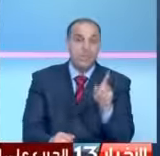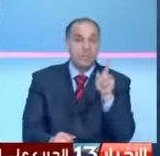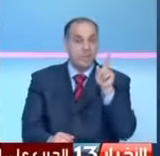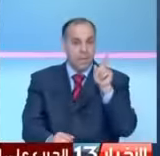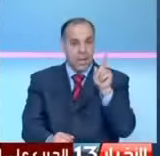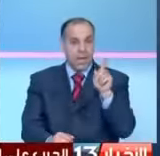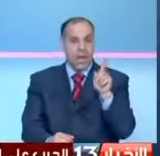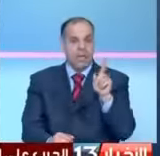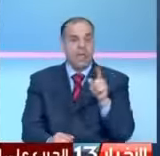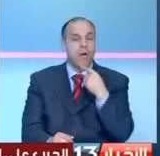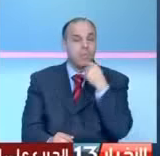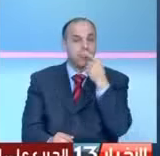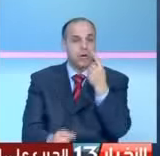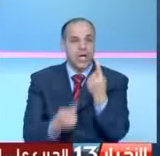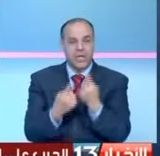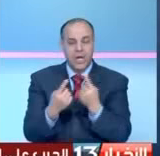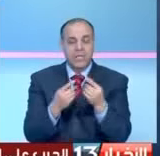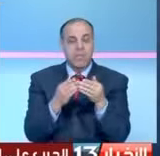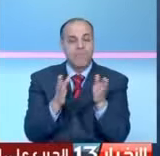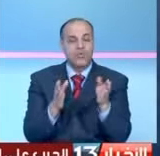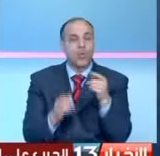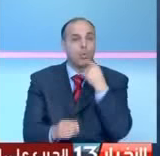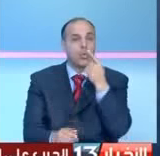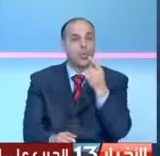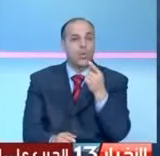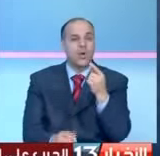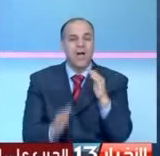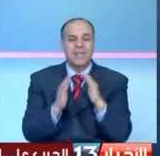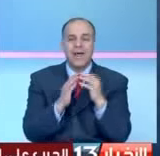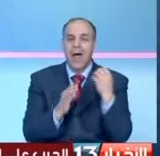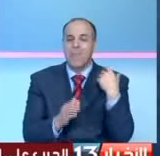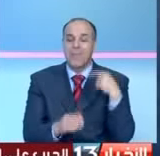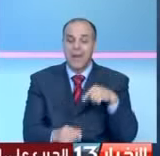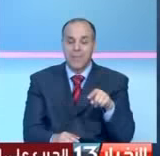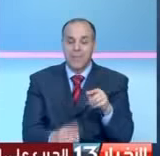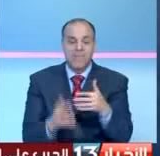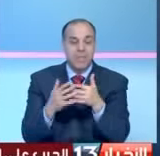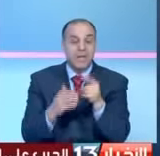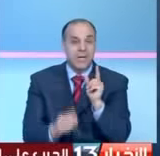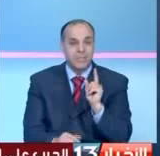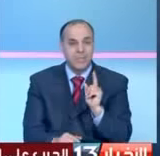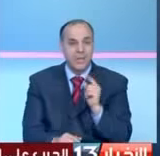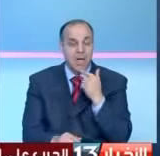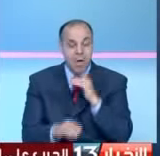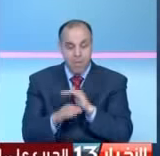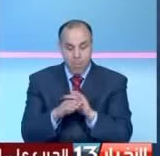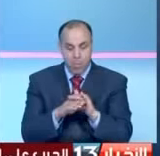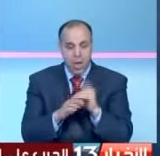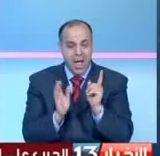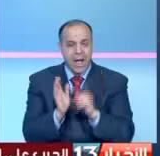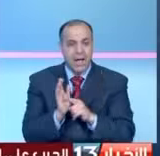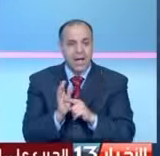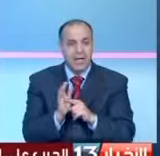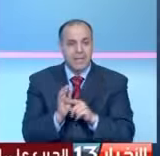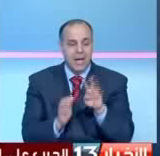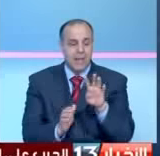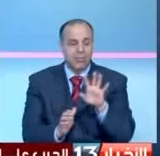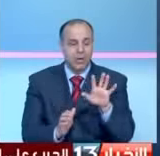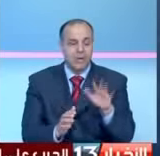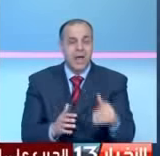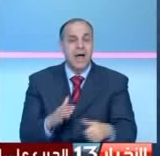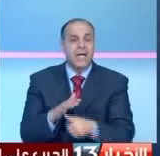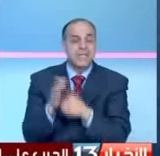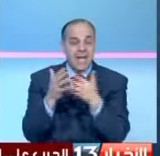ذلك ما تفصح عنه النقاشات المفتوحة في أروقة البيت الأبيض هذه الأيام. في هذا السياق أكد الرئيس 45